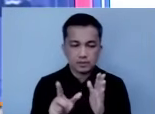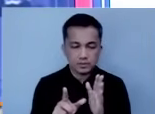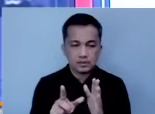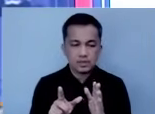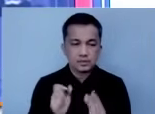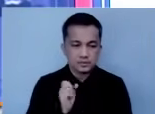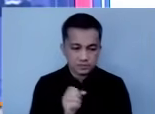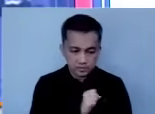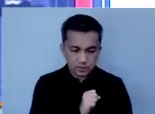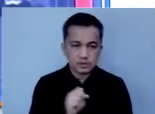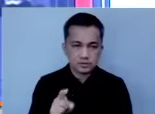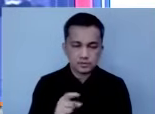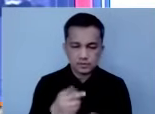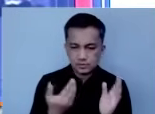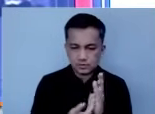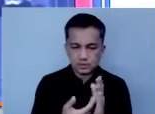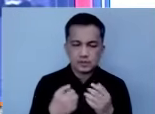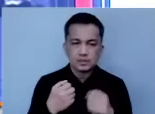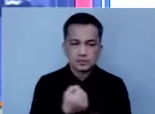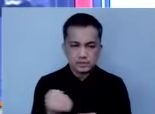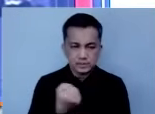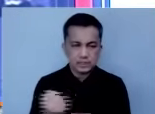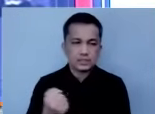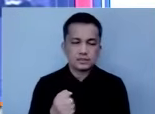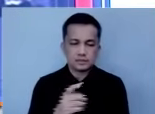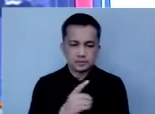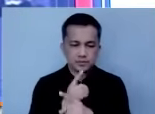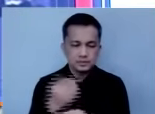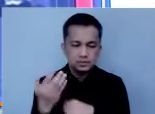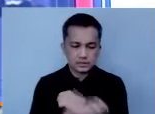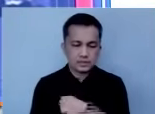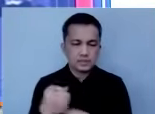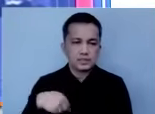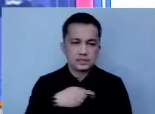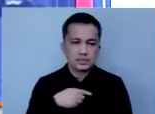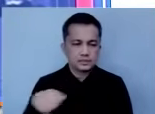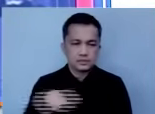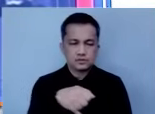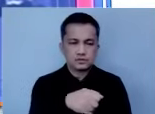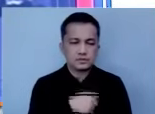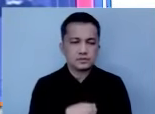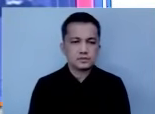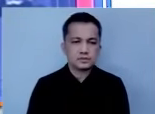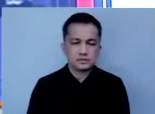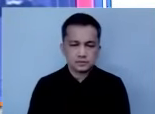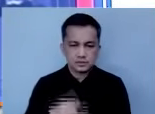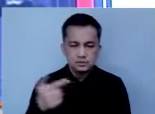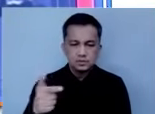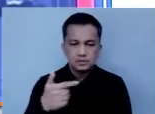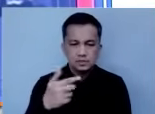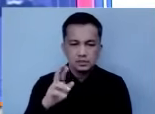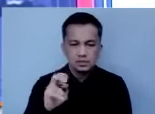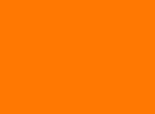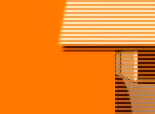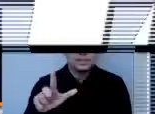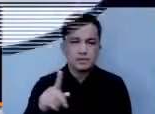na matatag ang pagdepensa ng bansa sa ating teritoryo. Nasa frontline ng balitang yan, si Reynald Pawid.